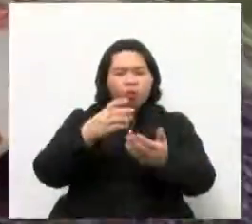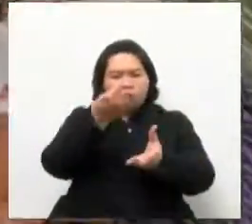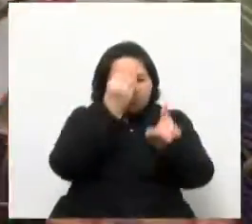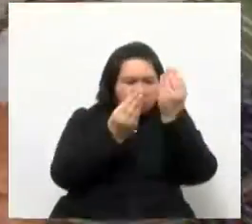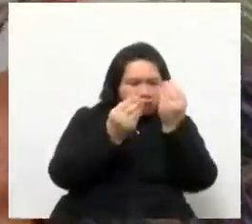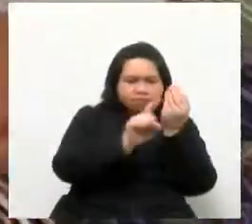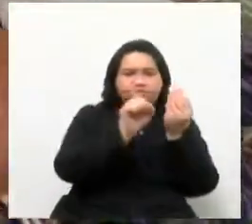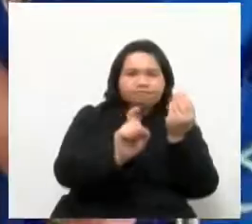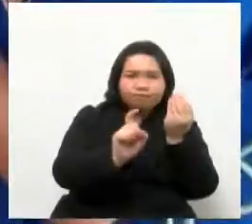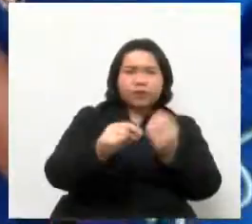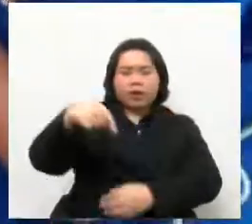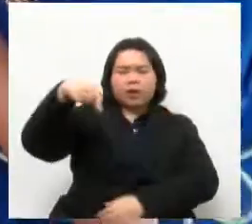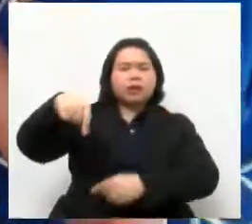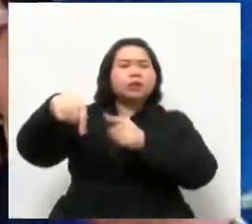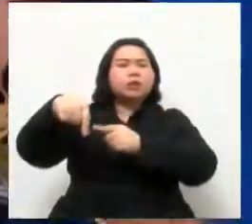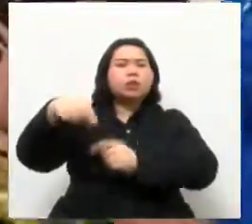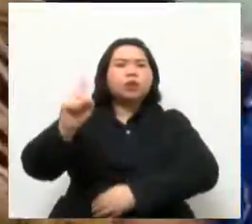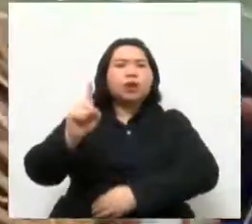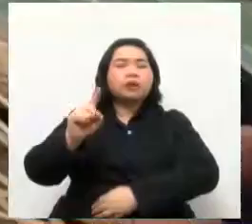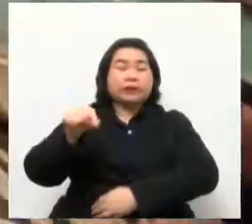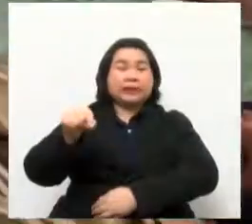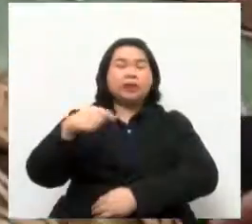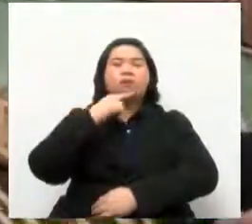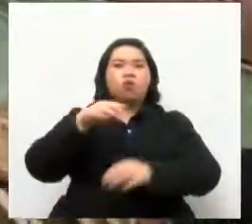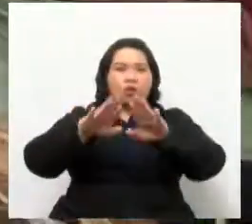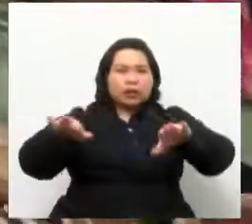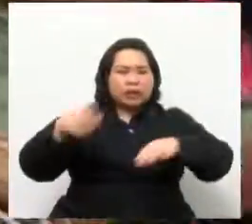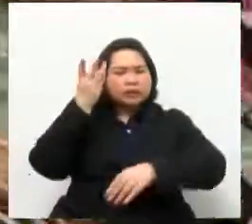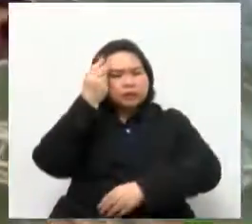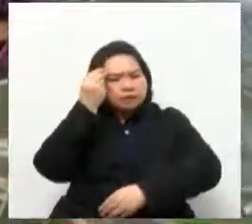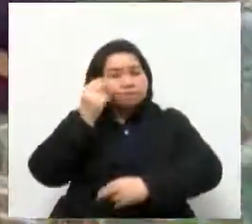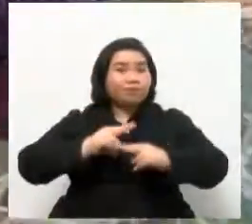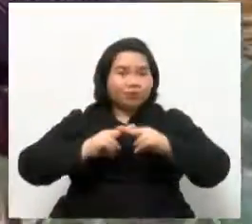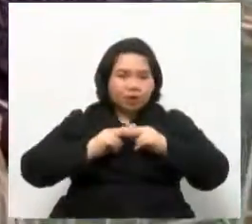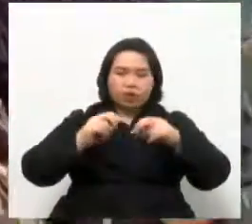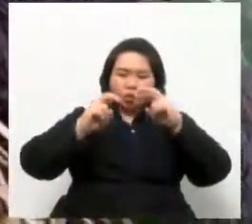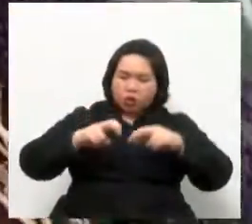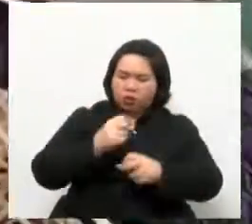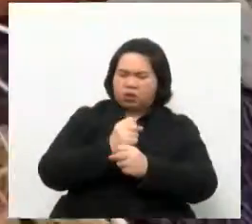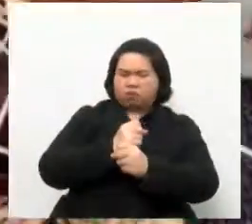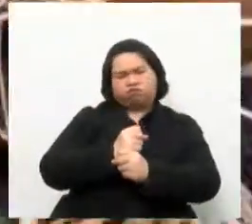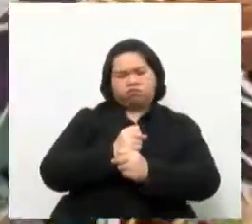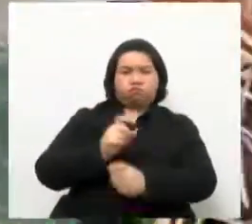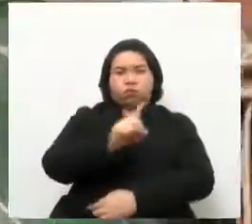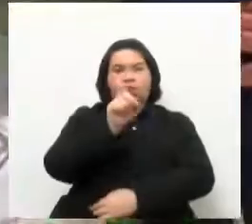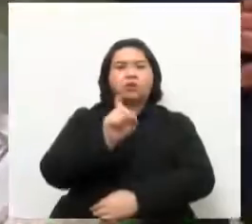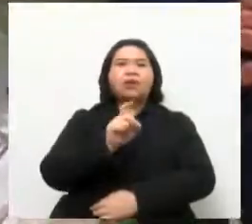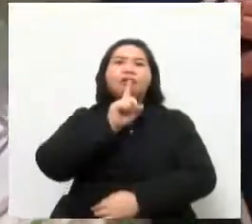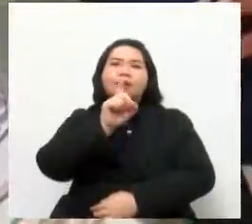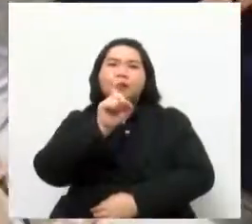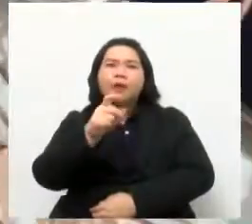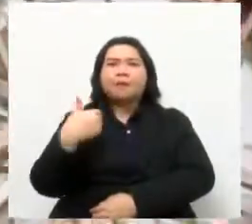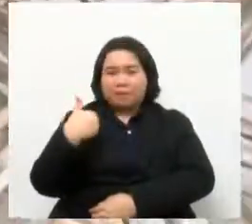Q ซึ่งในกระบวนการนี้นักเรียนฝึกการคิดวิเคราะห์ในการตั้งคำถามโดยใช้เทคนิ